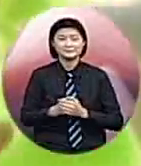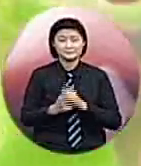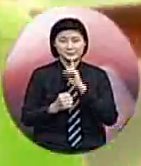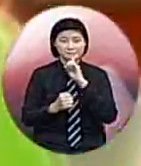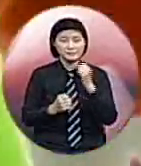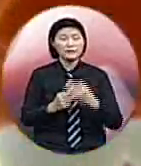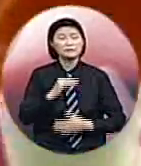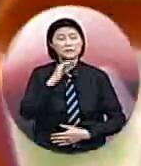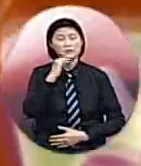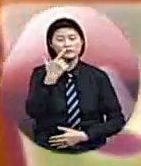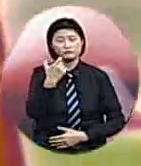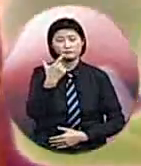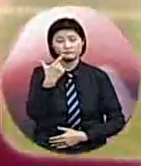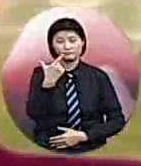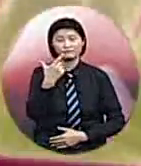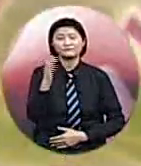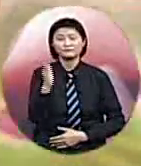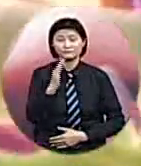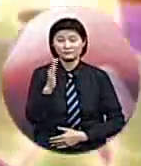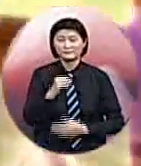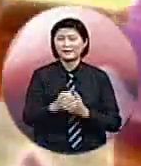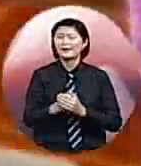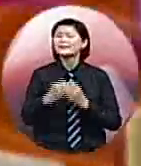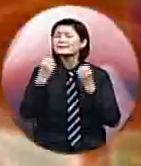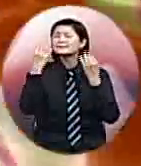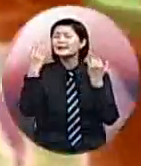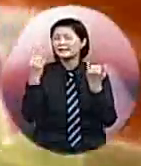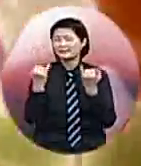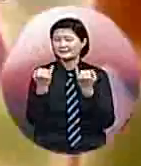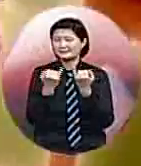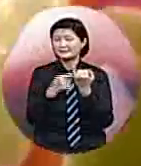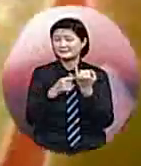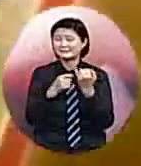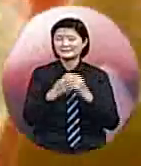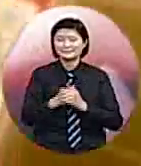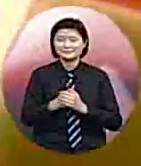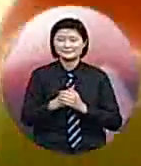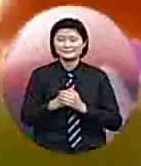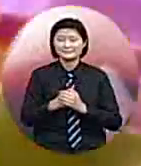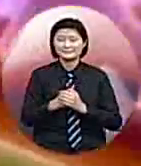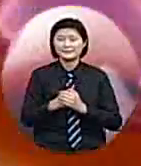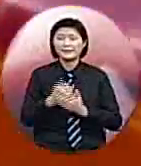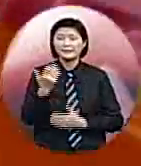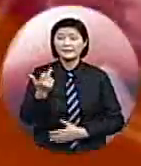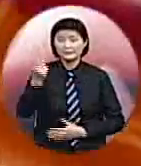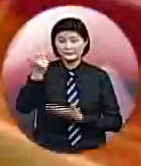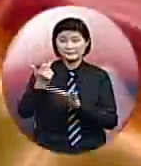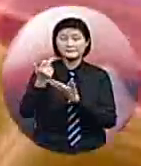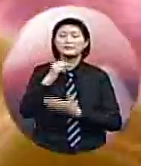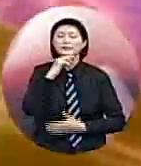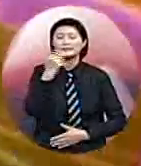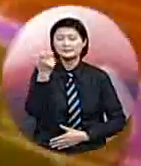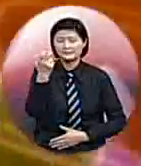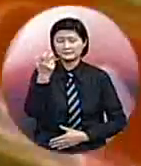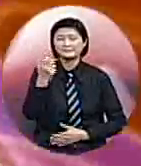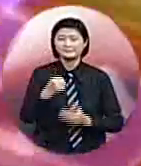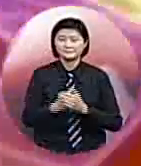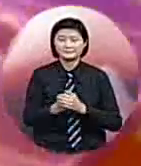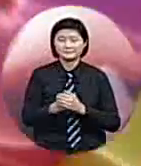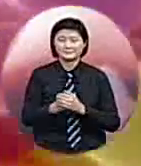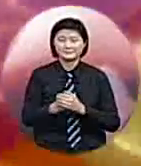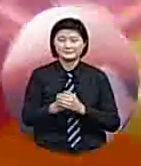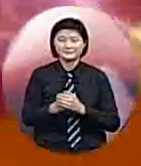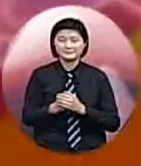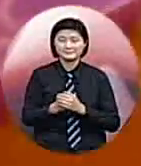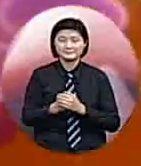지금 66세거든요. 예, 그럼 세대기예요, 요새는. 세대기. 66세고 형님이 70인데 거기 그